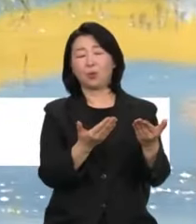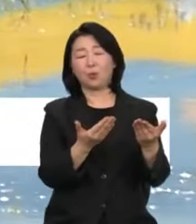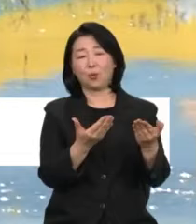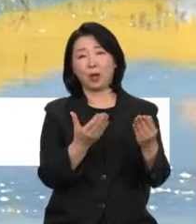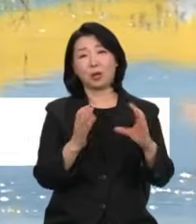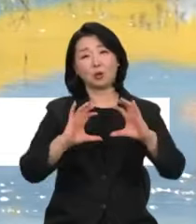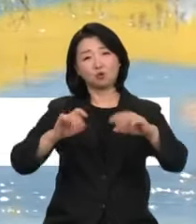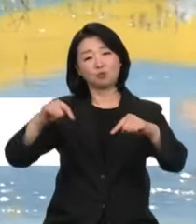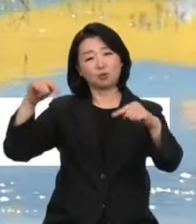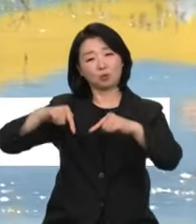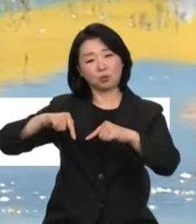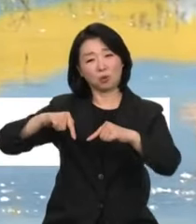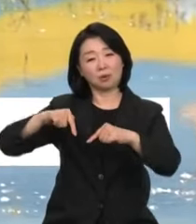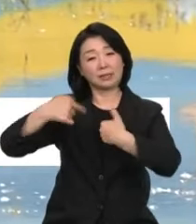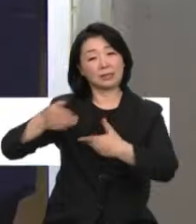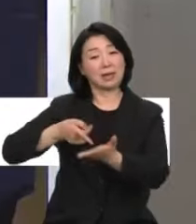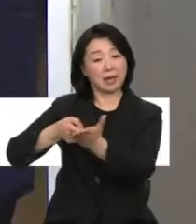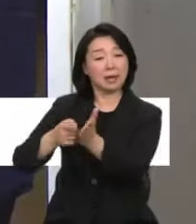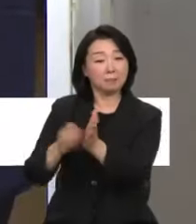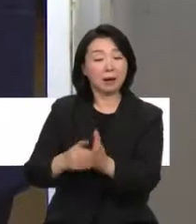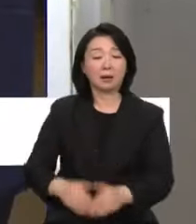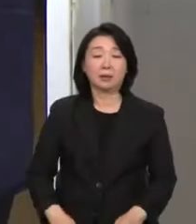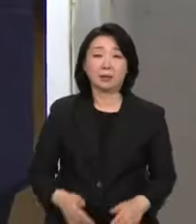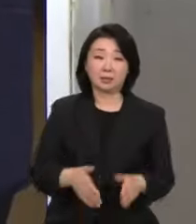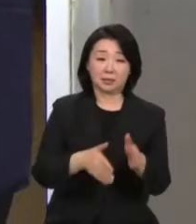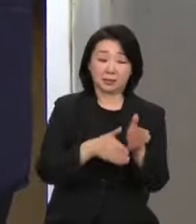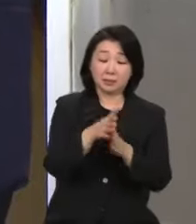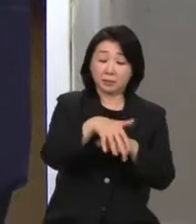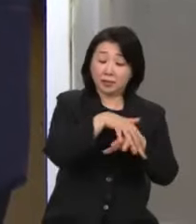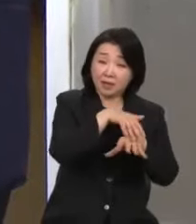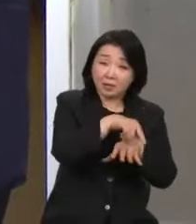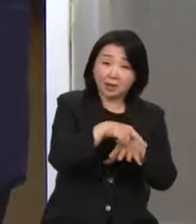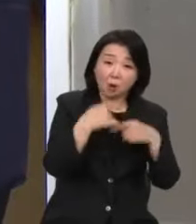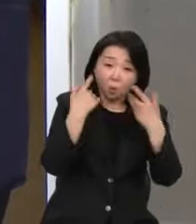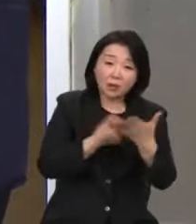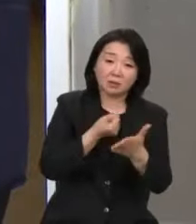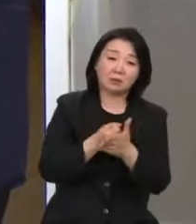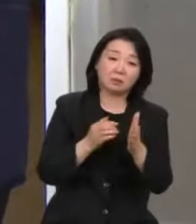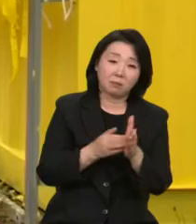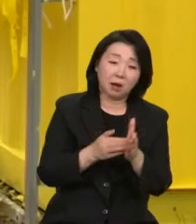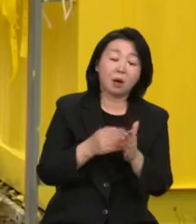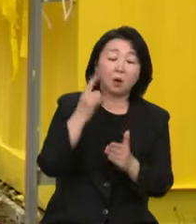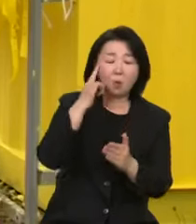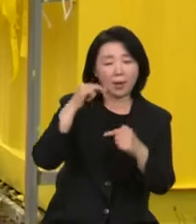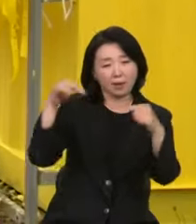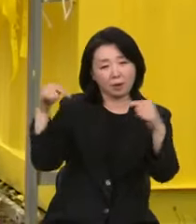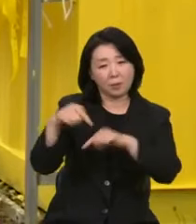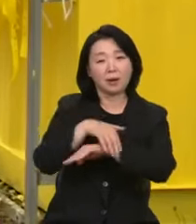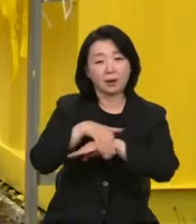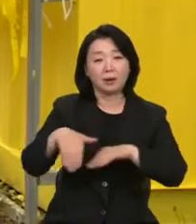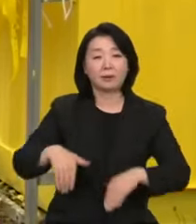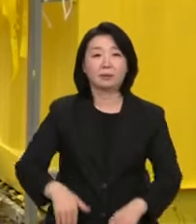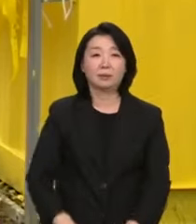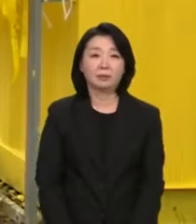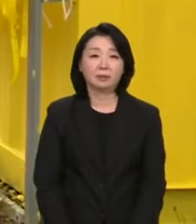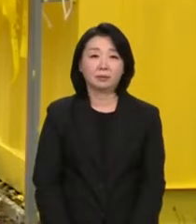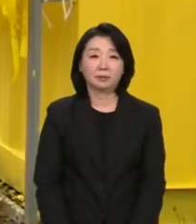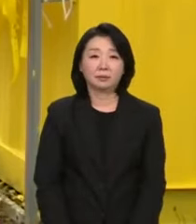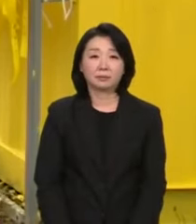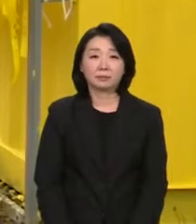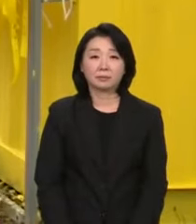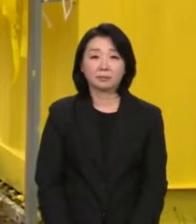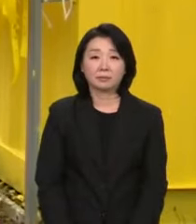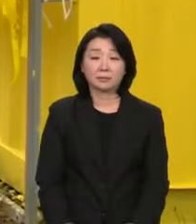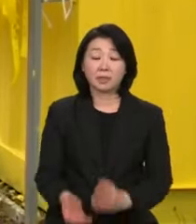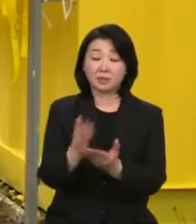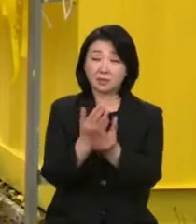국무조정실에 낸 걸로 확인이 됐습니다. 시민단체는 이 안이 확정이 되면 곧바로 협의에 들어가겠다는 입장입니다.